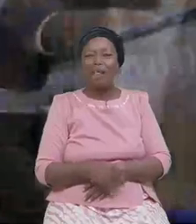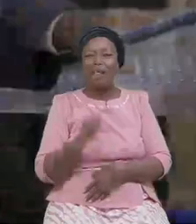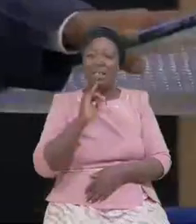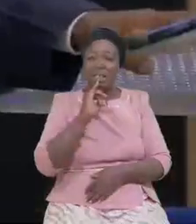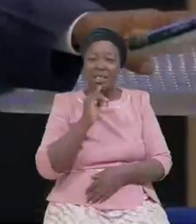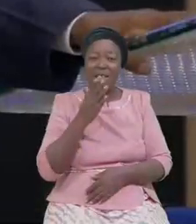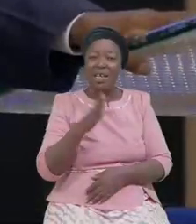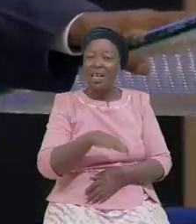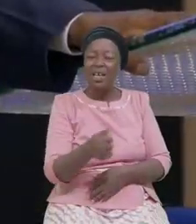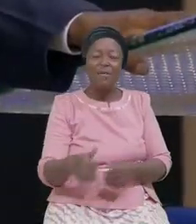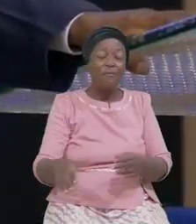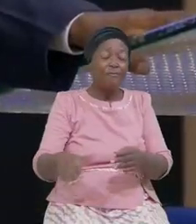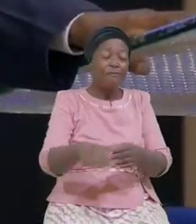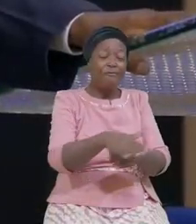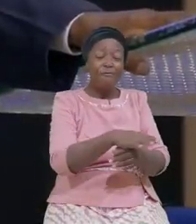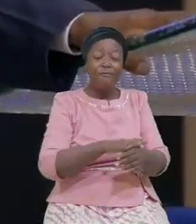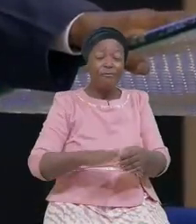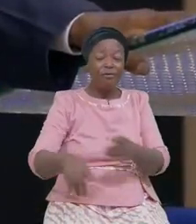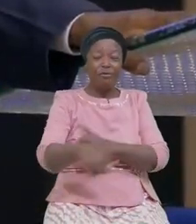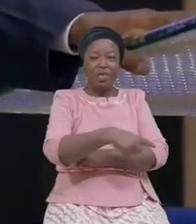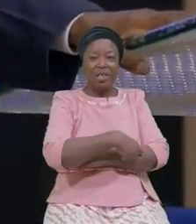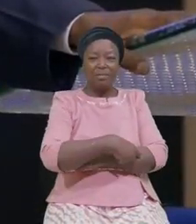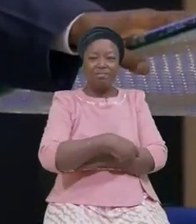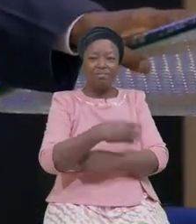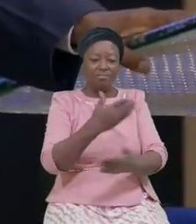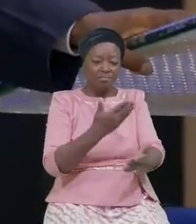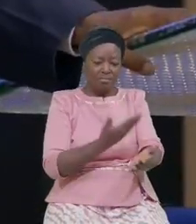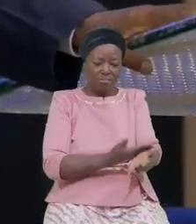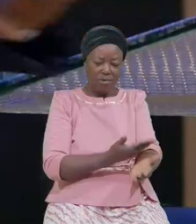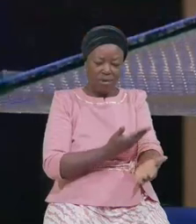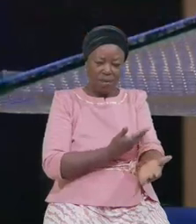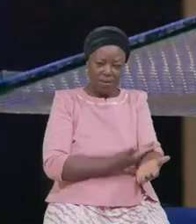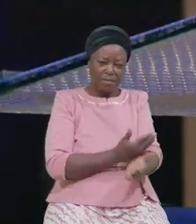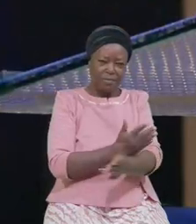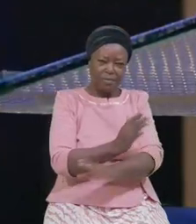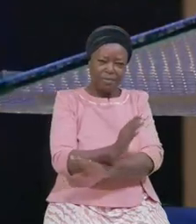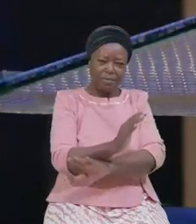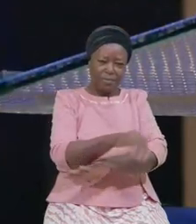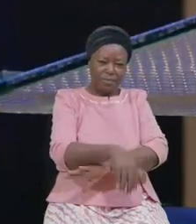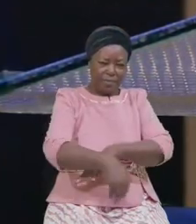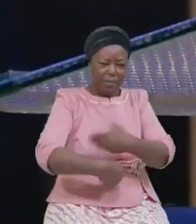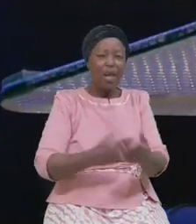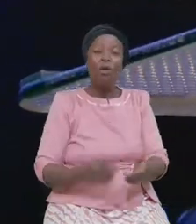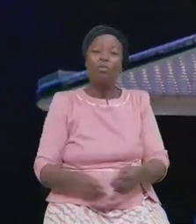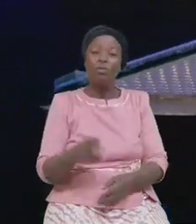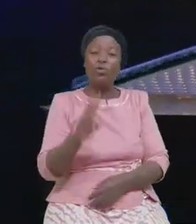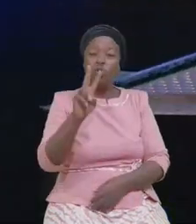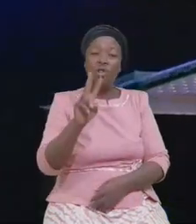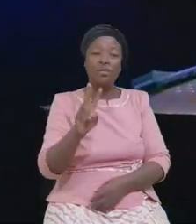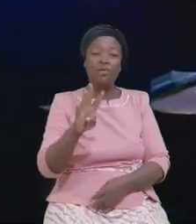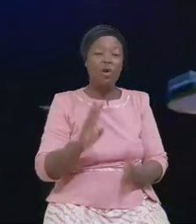jour? Du matin jusqu'au soir, jusqu'à dans la nuit, jusqu'au jour suivant, 24 heures. Est-ce qu'il y a un jour